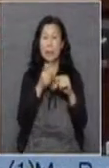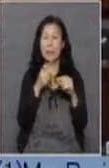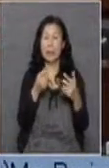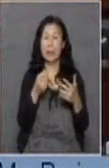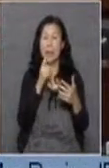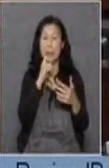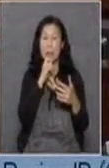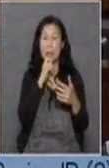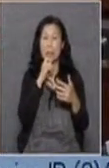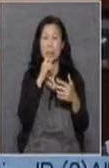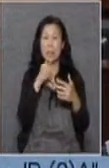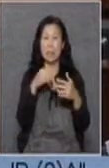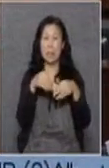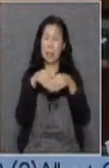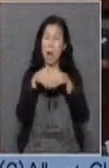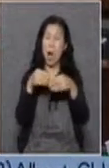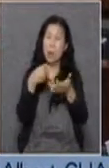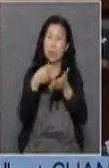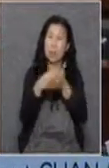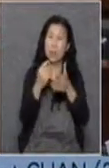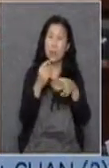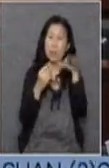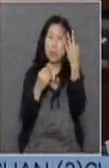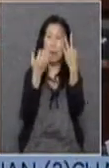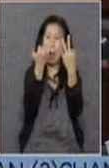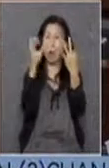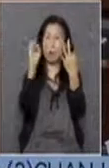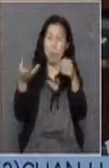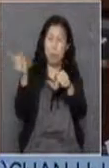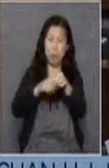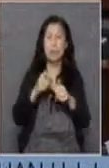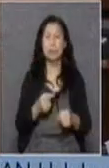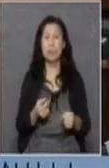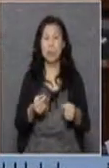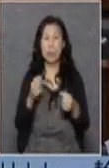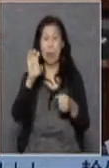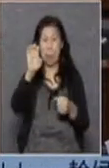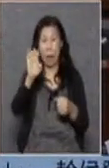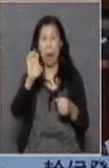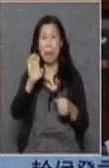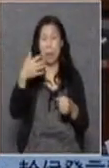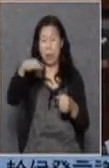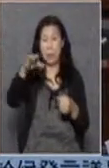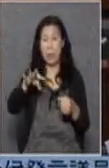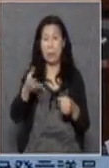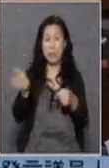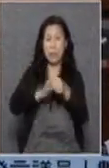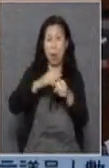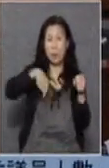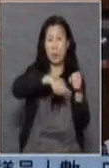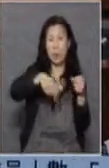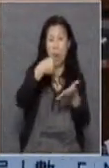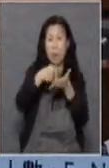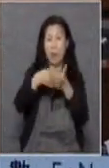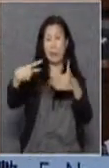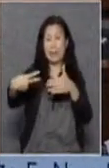認購額的最少是360倍。而至於白表 免地價買二手